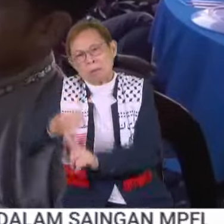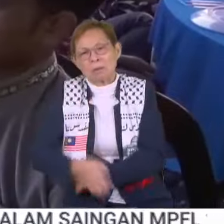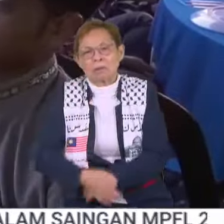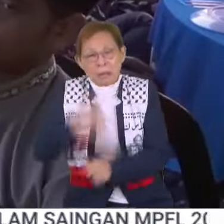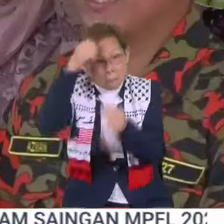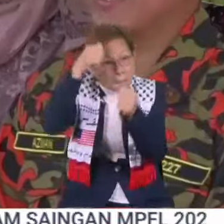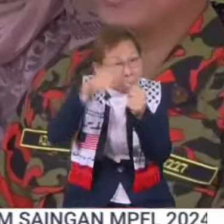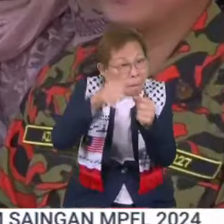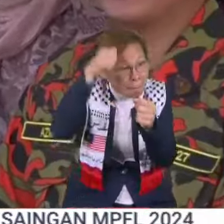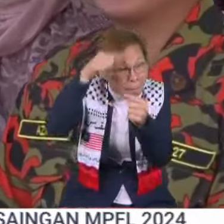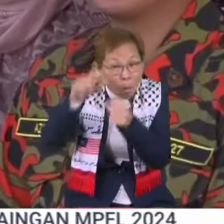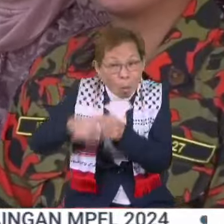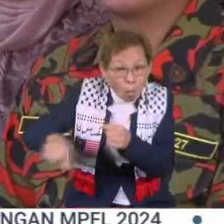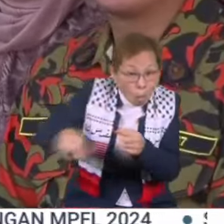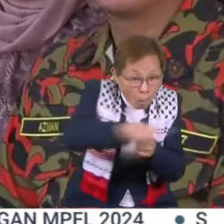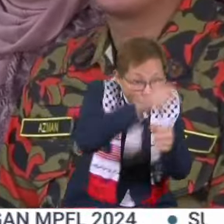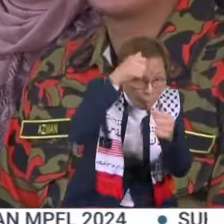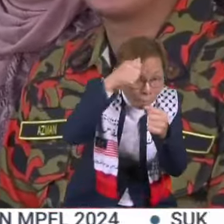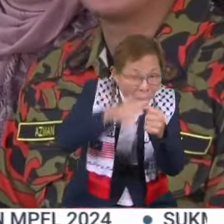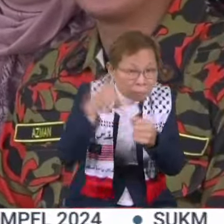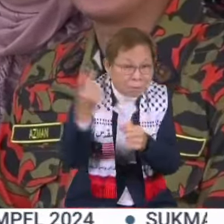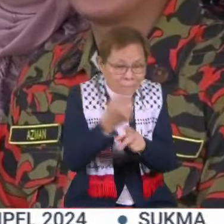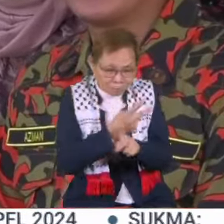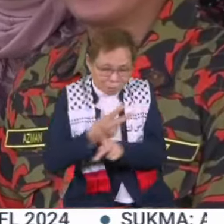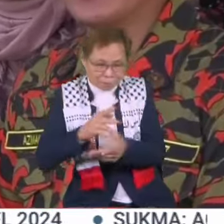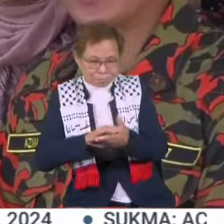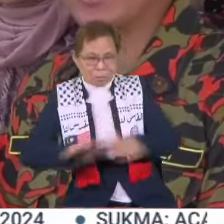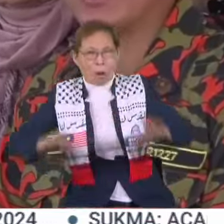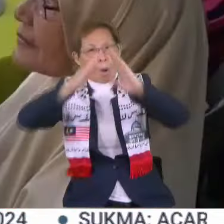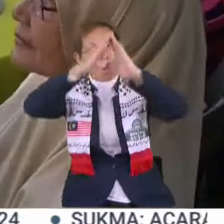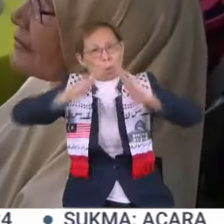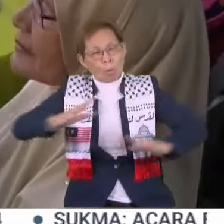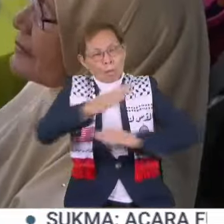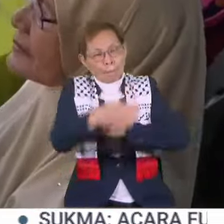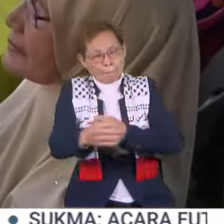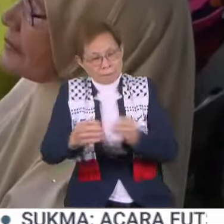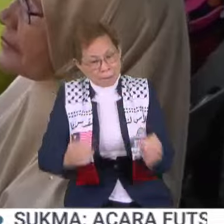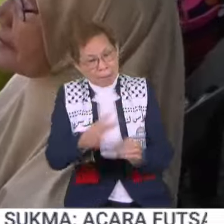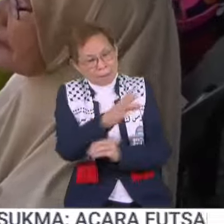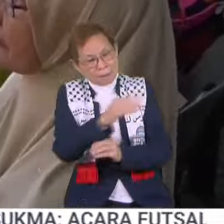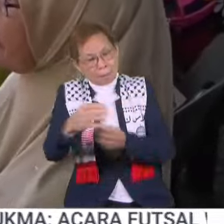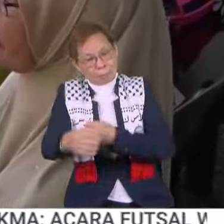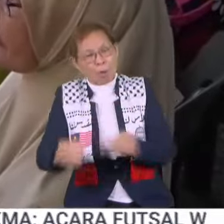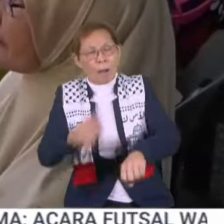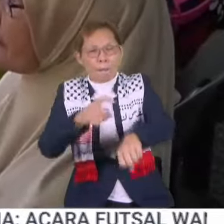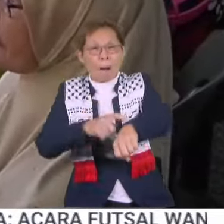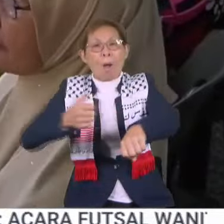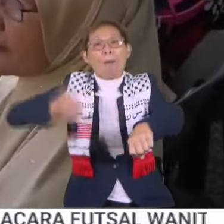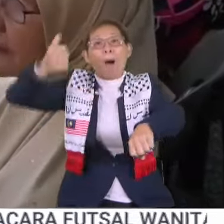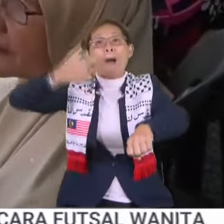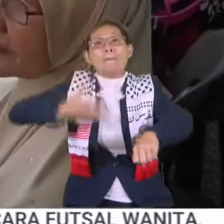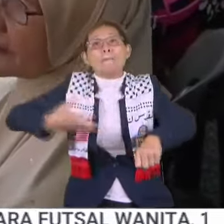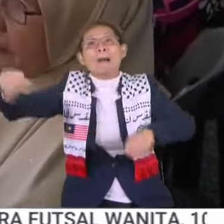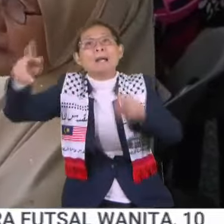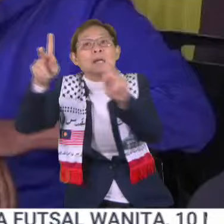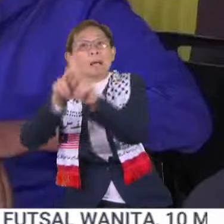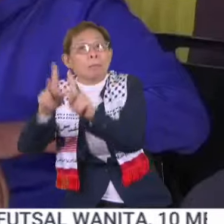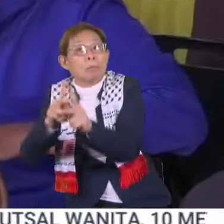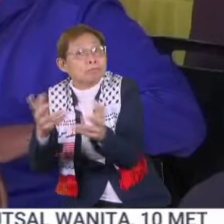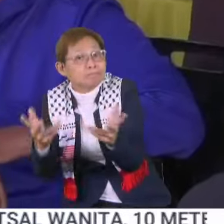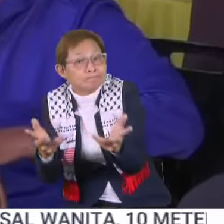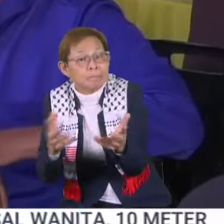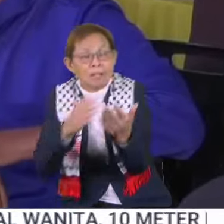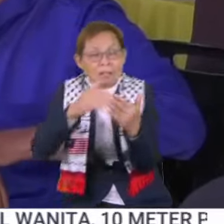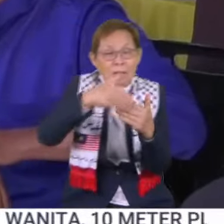Beliau mengingatkan orang ramai untuk sentiasa menjaga keselamatan rumah dan pejabat terutama ketika pulang ke kampung. Jelas beliau